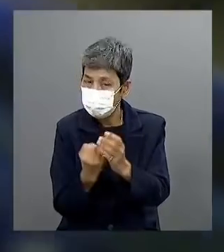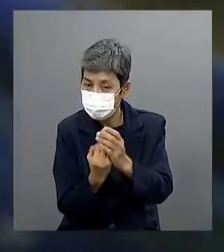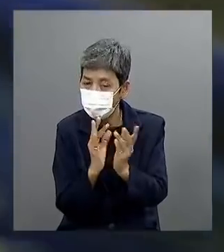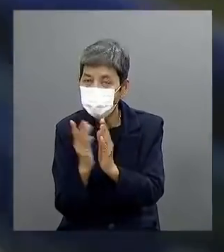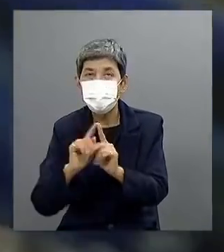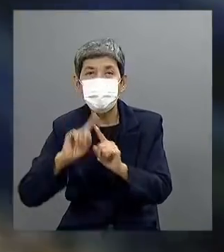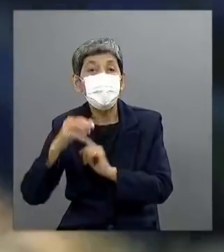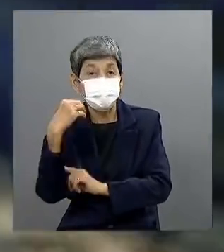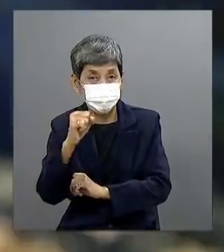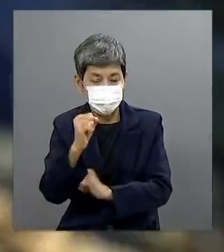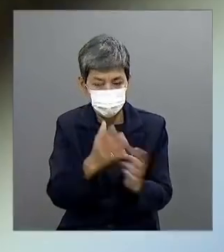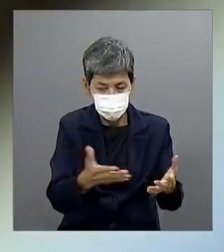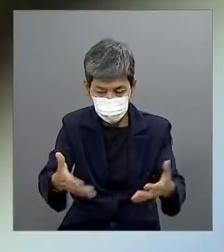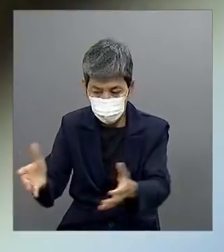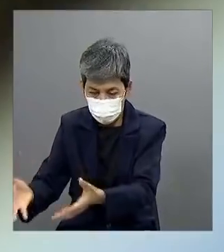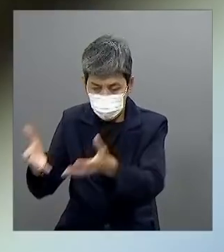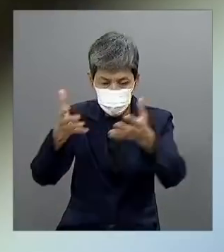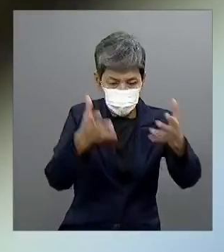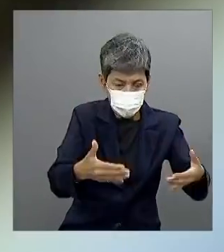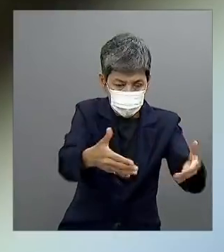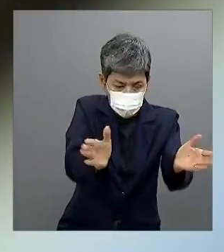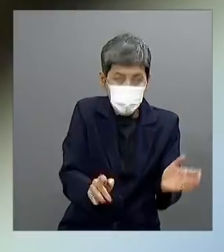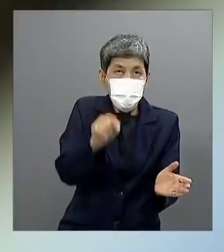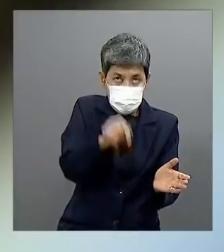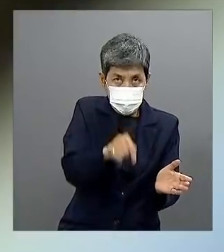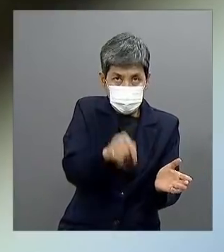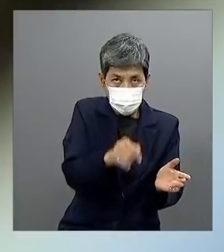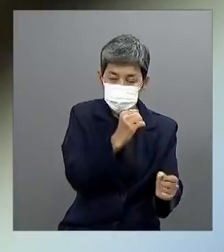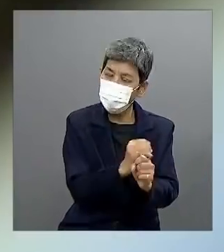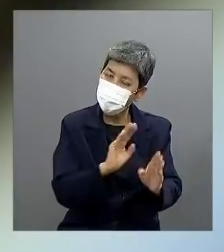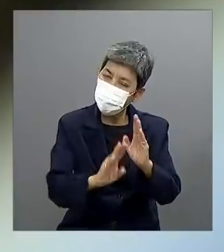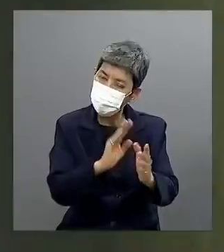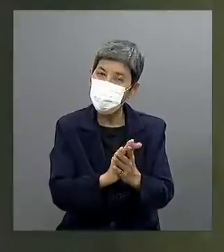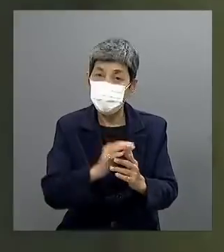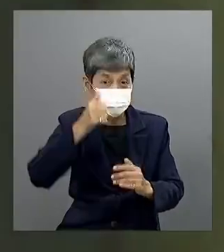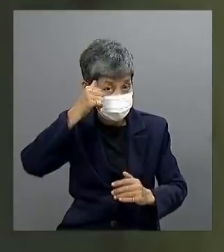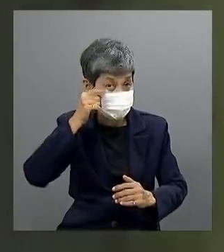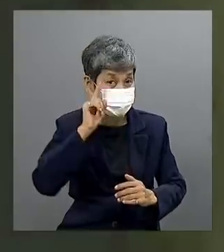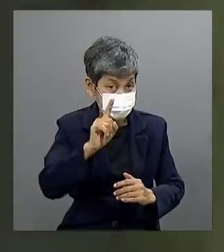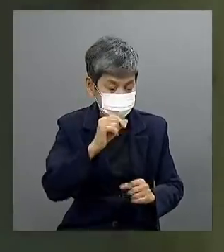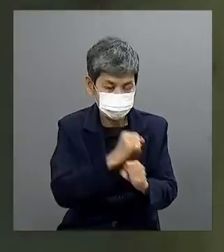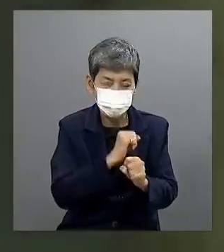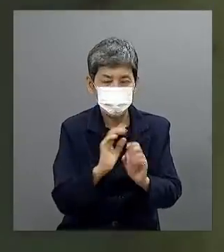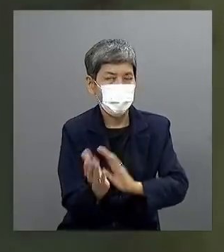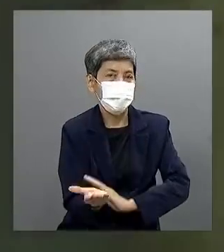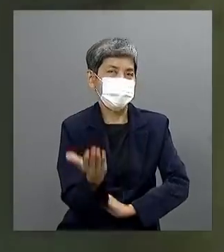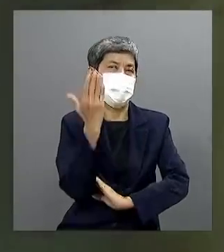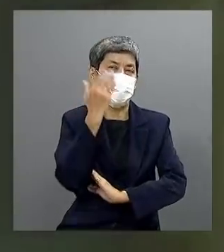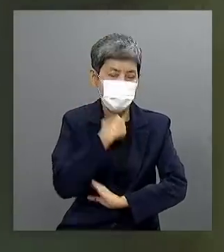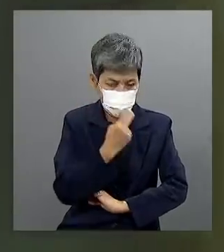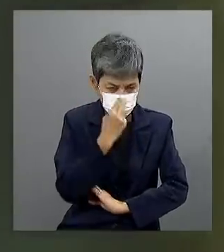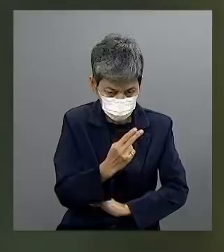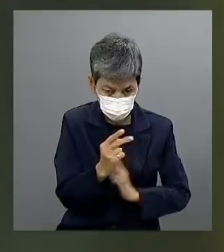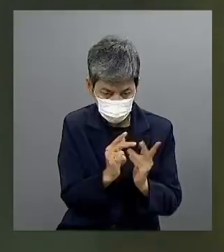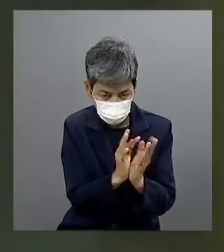ำขึ้นมาที่บริเวณพิพิธภัณฑ์แห่งนี้เราจะผสมกันใช้เวลาประมาณ1คืนนะครับจนกระทั่งถึงเช้าเราถึงจะมองเห็นว่ามันมี